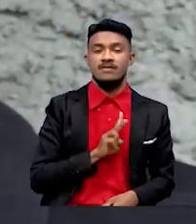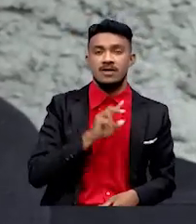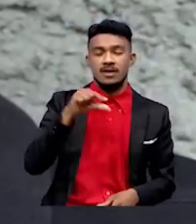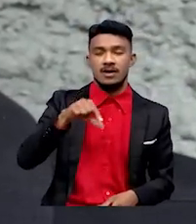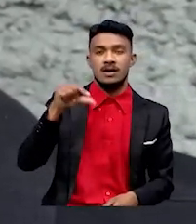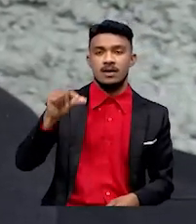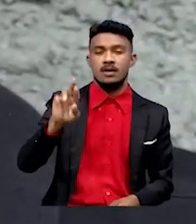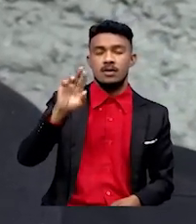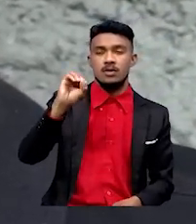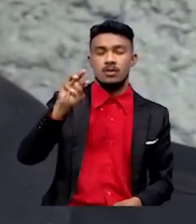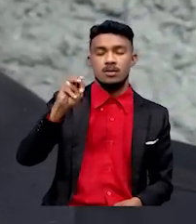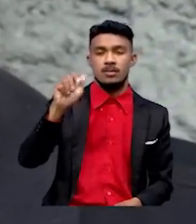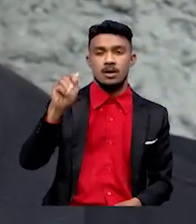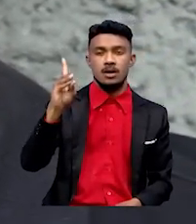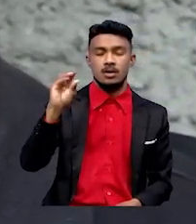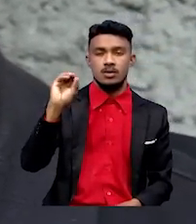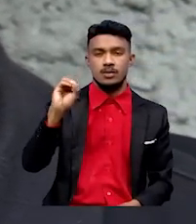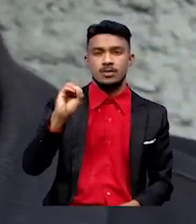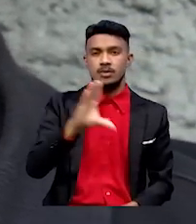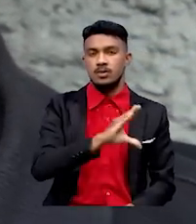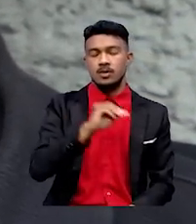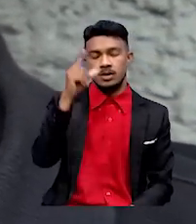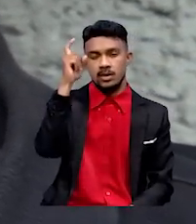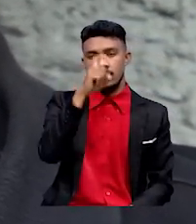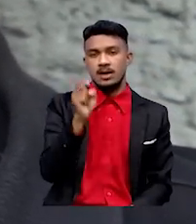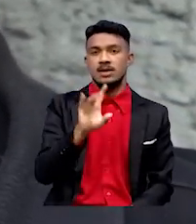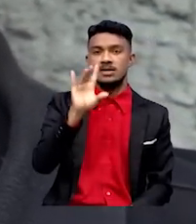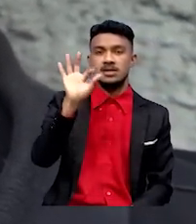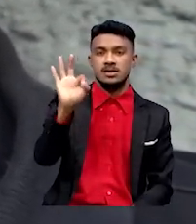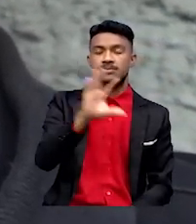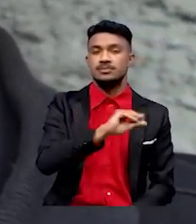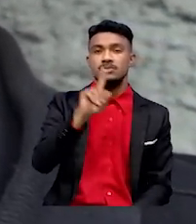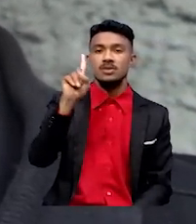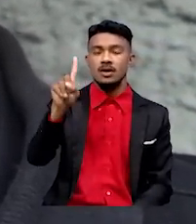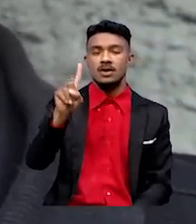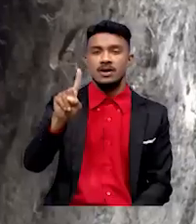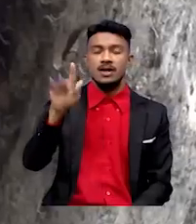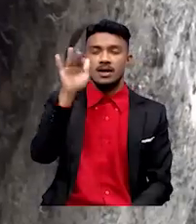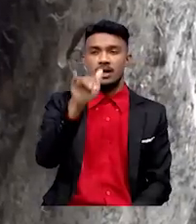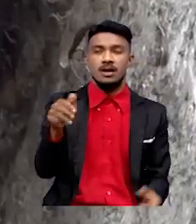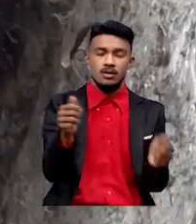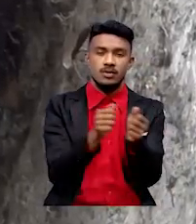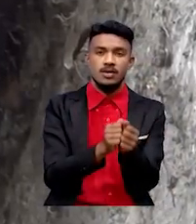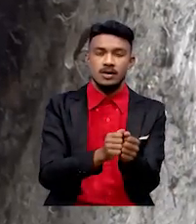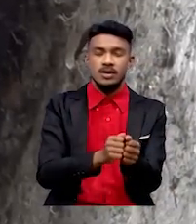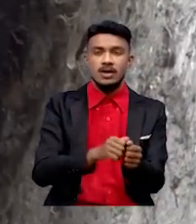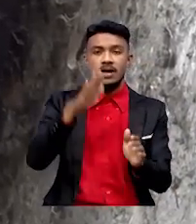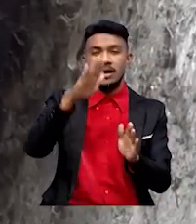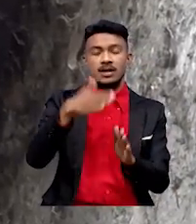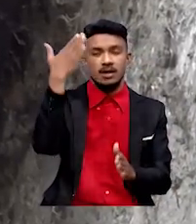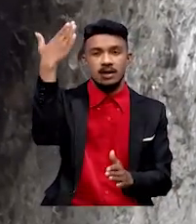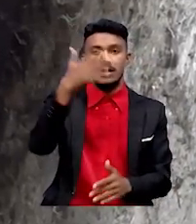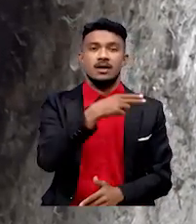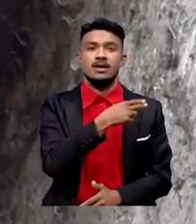Guzmão Tinancia. Ida, hela homaun Sebastião nia alin ia kupan